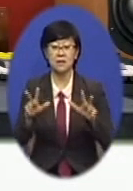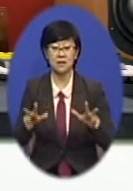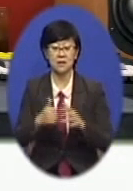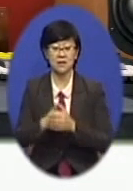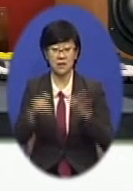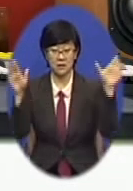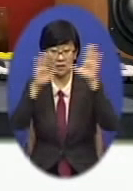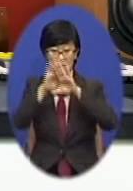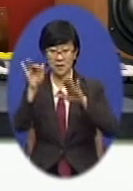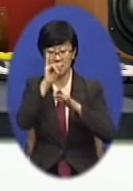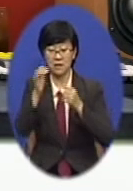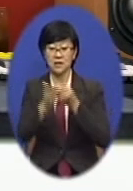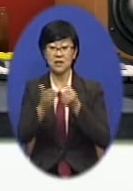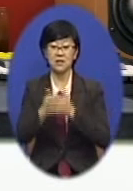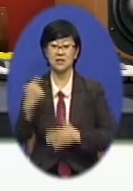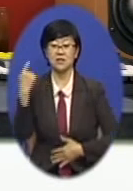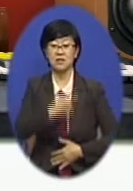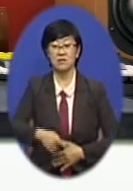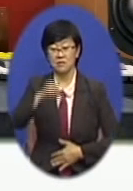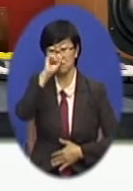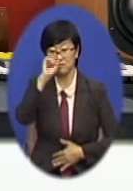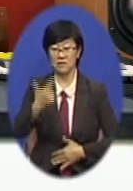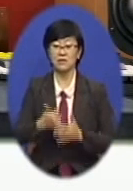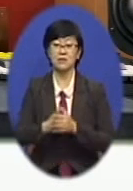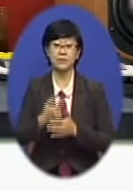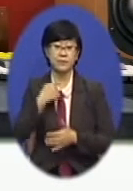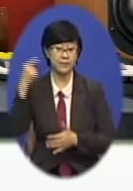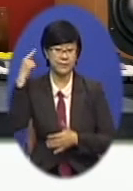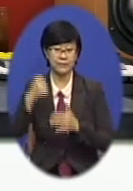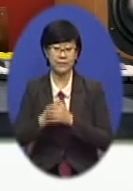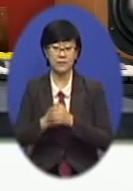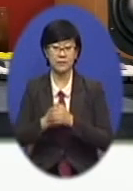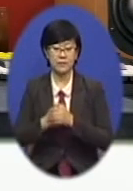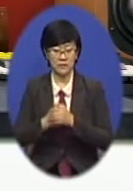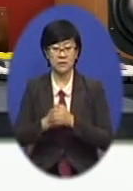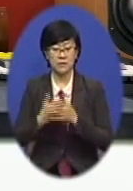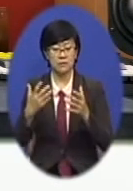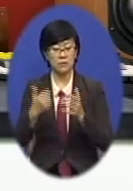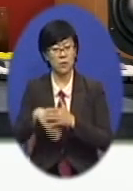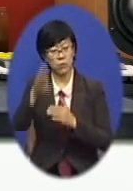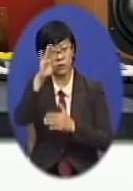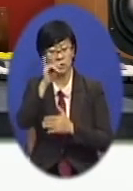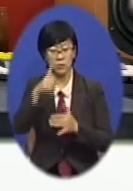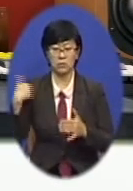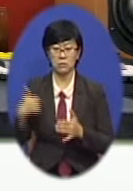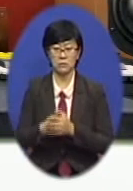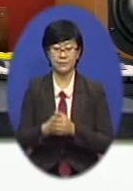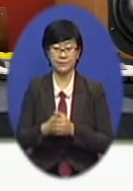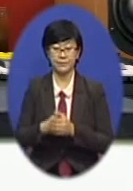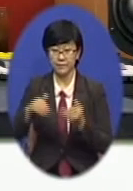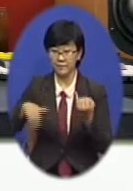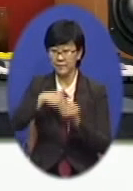날씨가 이러니까 예. 몸이 안 좋아요. 아유. 목소리로 들어봐서는 뭐 전혀 네. 모르겠는데. 네,